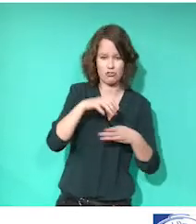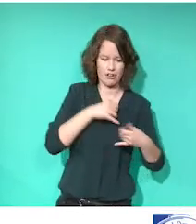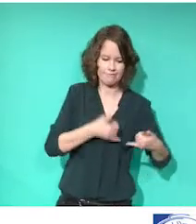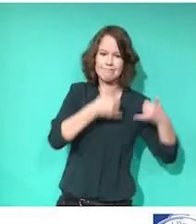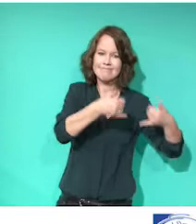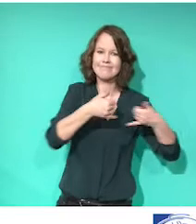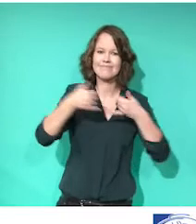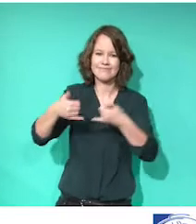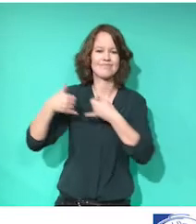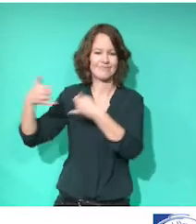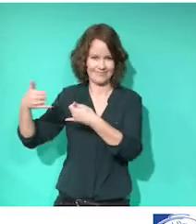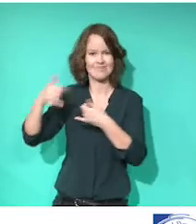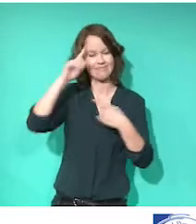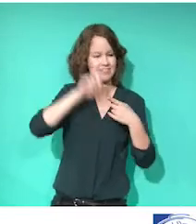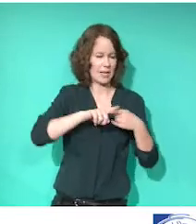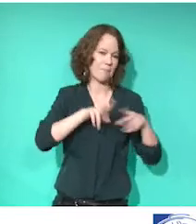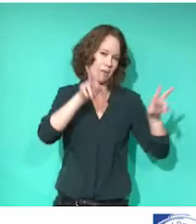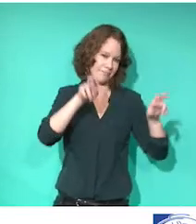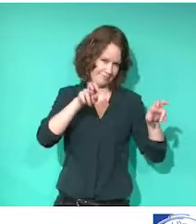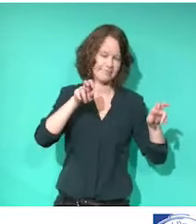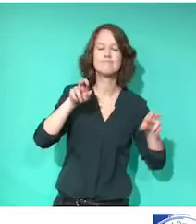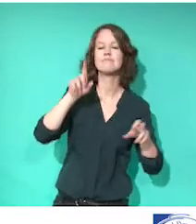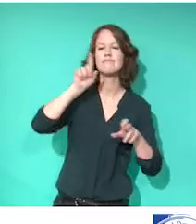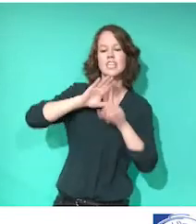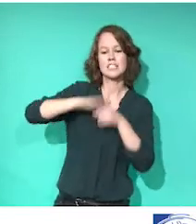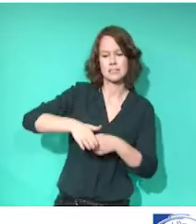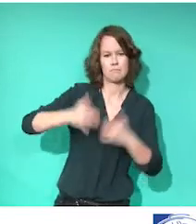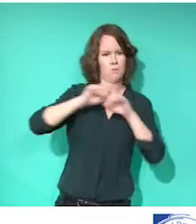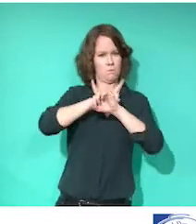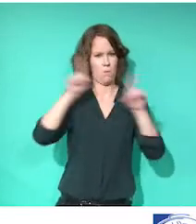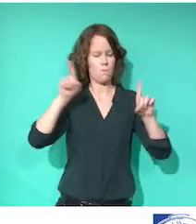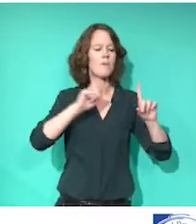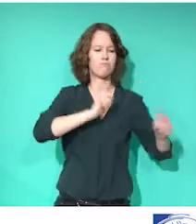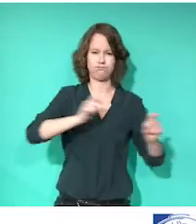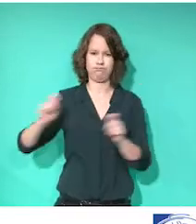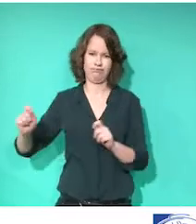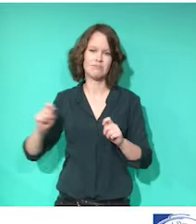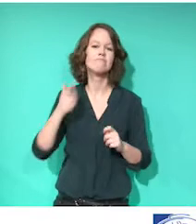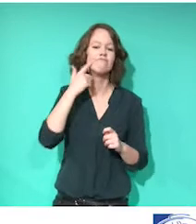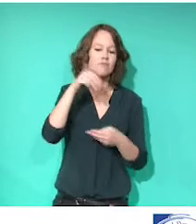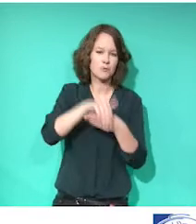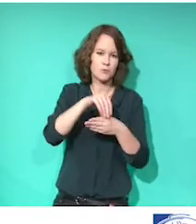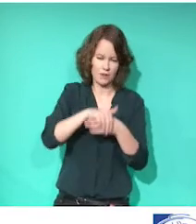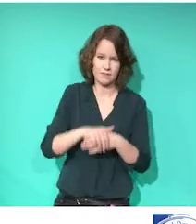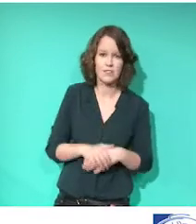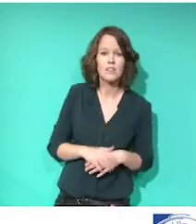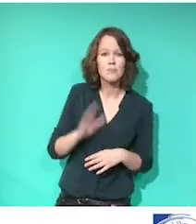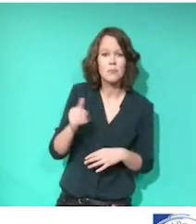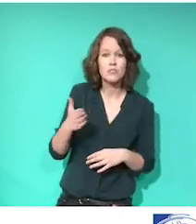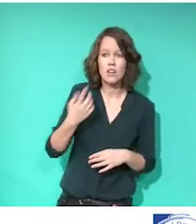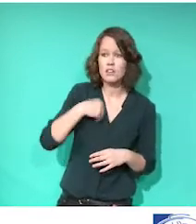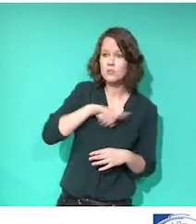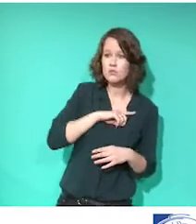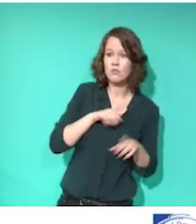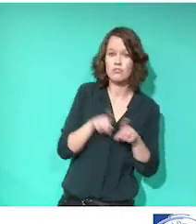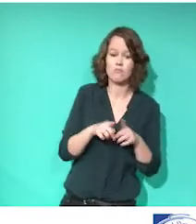genre, une prise d'élan pour mieux dessiner les suites de cette mobilisation, car c'est volontairement que nous n'avons pas conçu cet événement